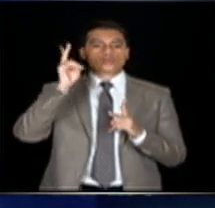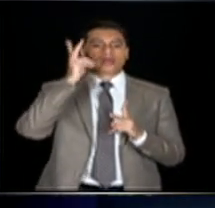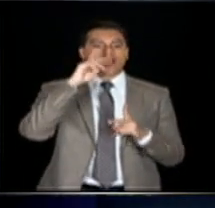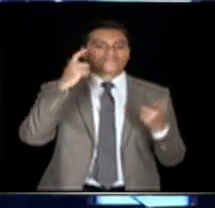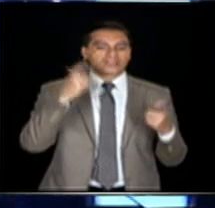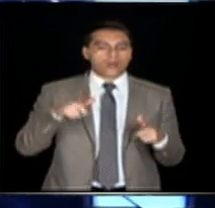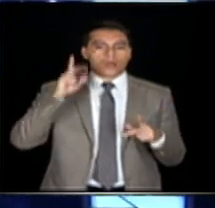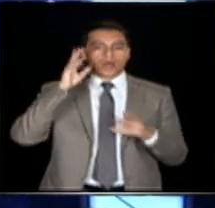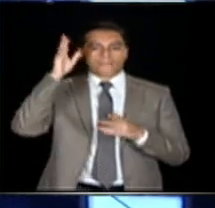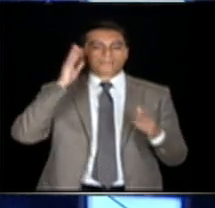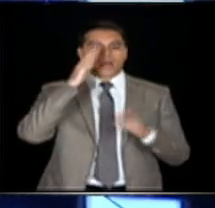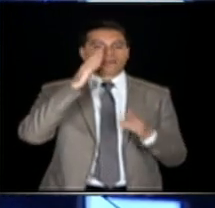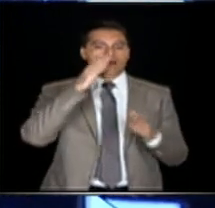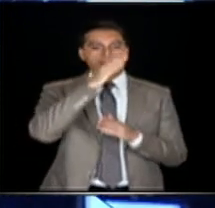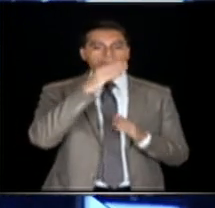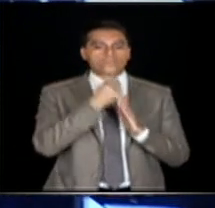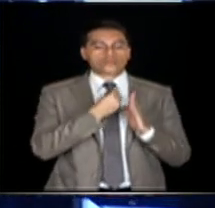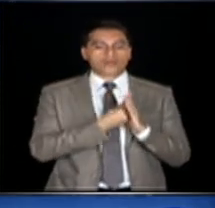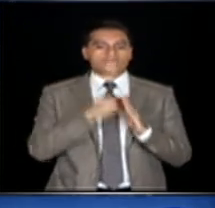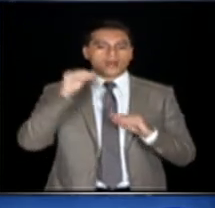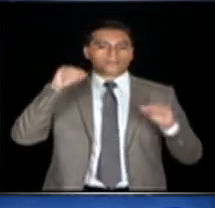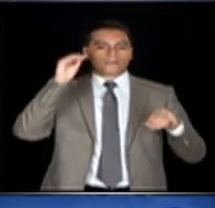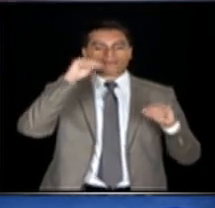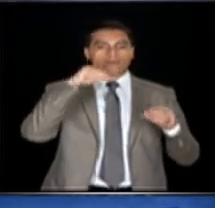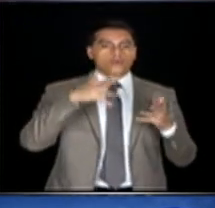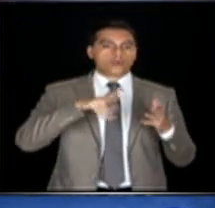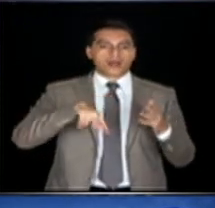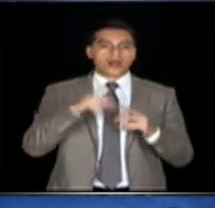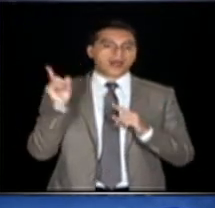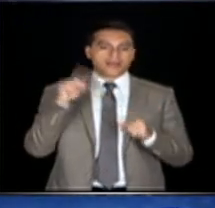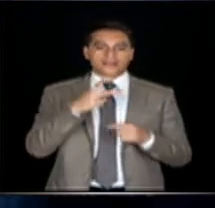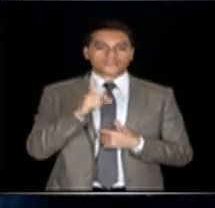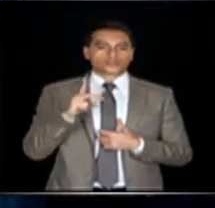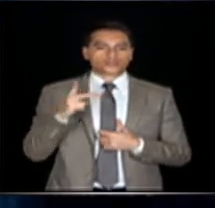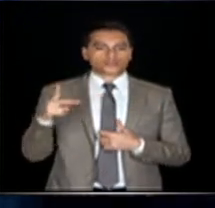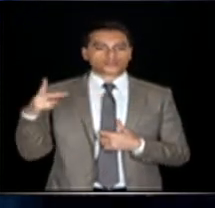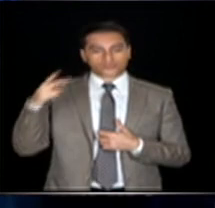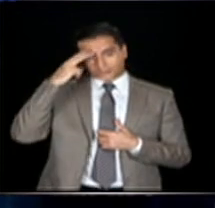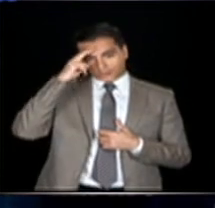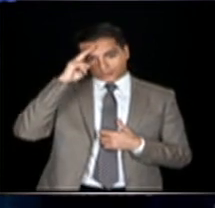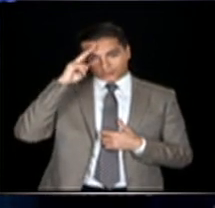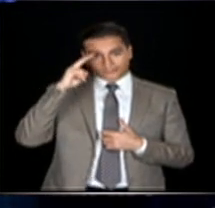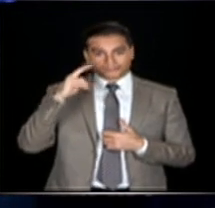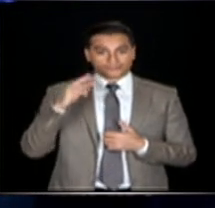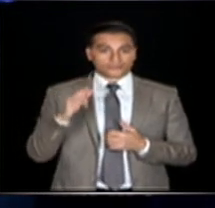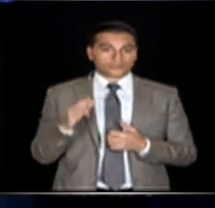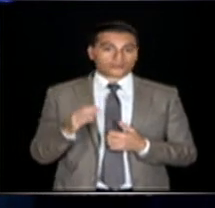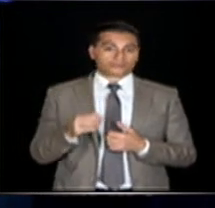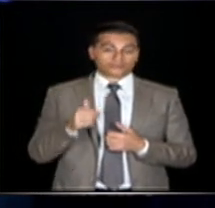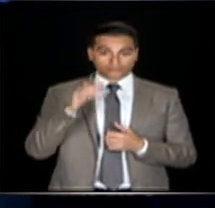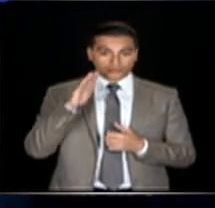كأس العالم لكرة القدم حتى عام 2022؟ جان ستانكوفيتش،